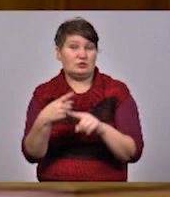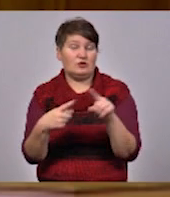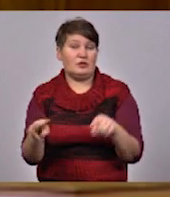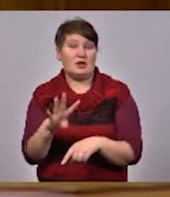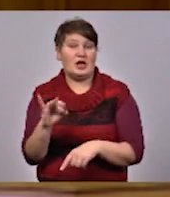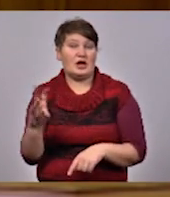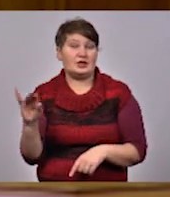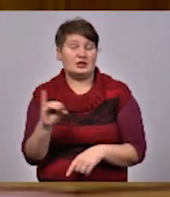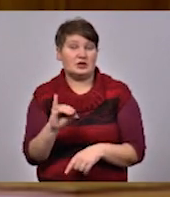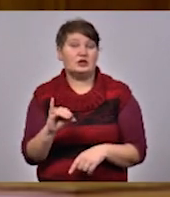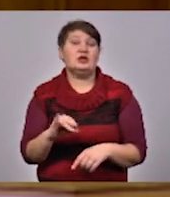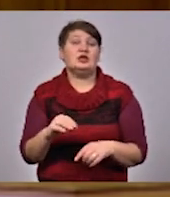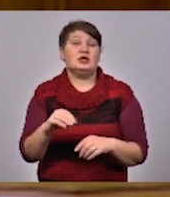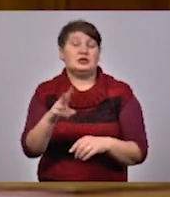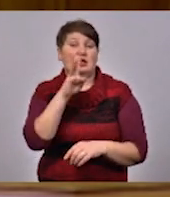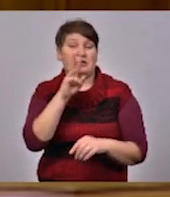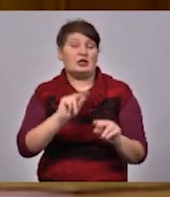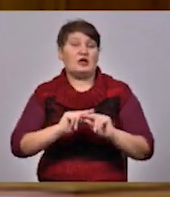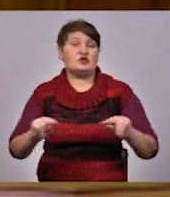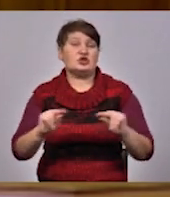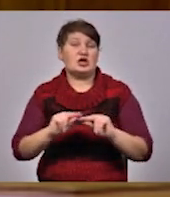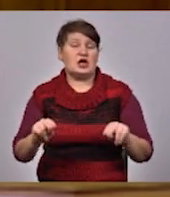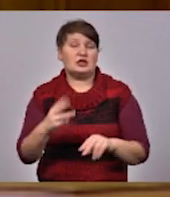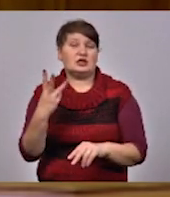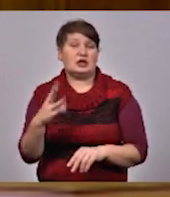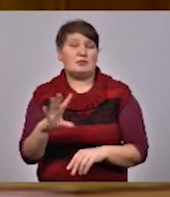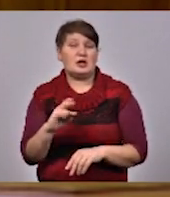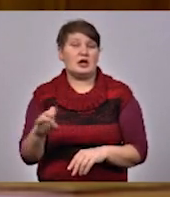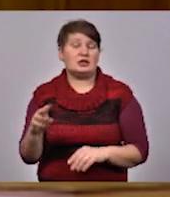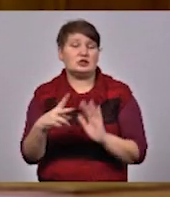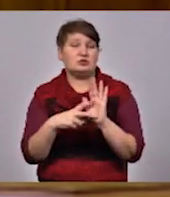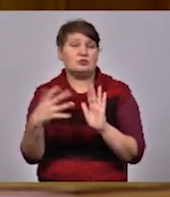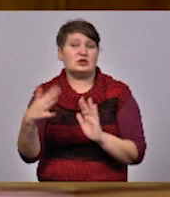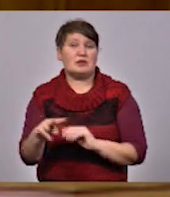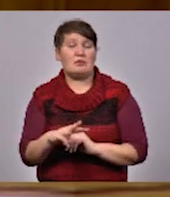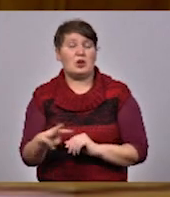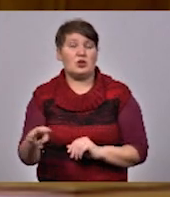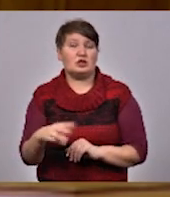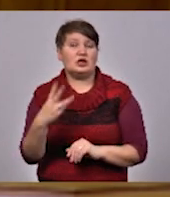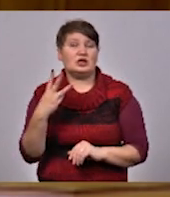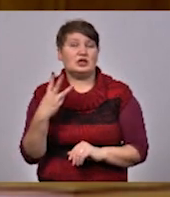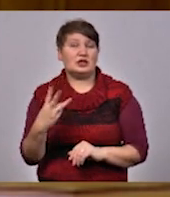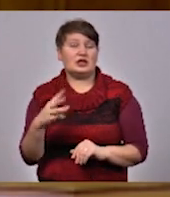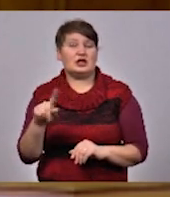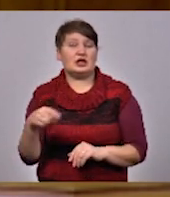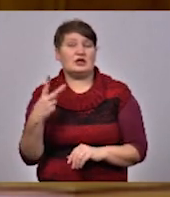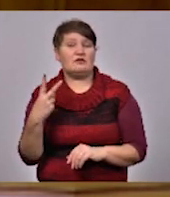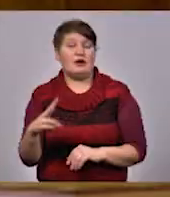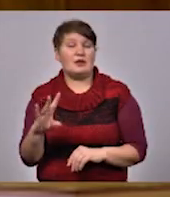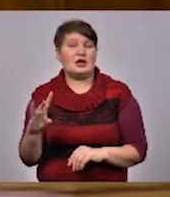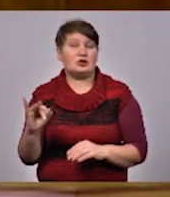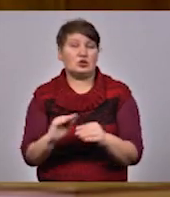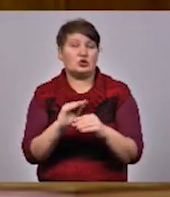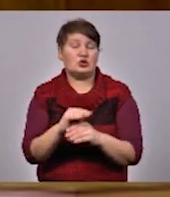зарплата вчителям – 3 мільярди 750 мільйонів, це 3,2 мільярди додаткових грошей на ліки,